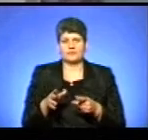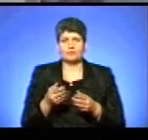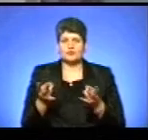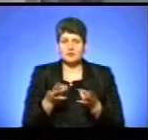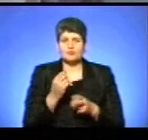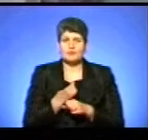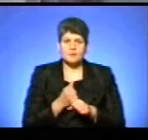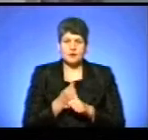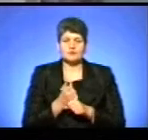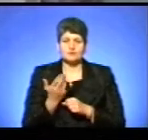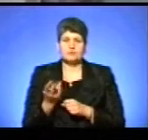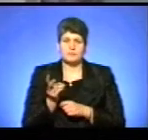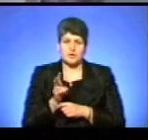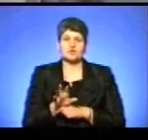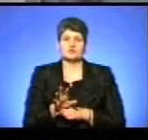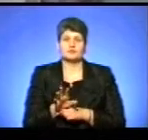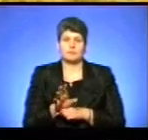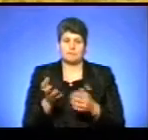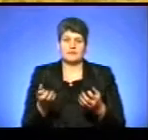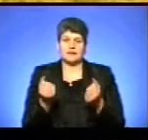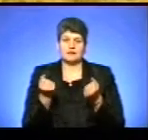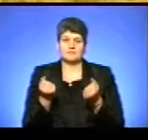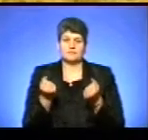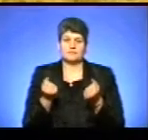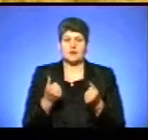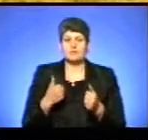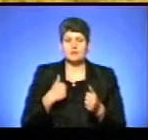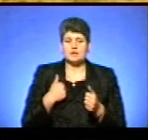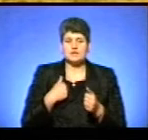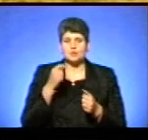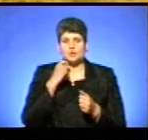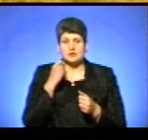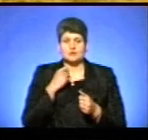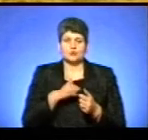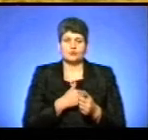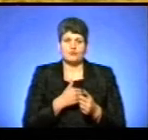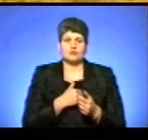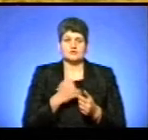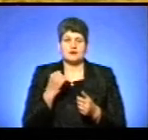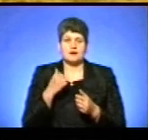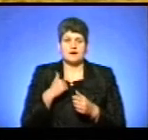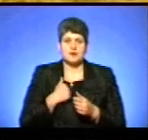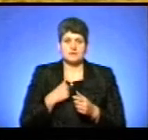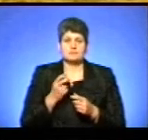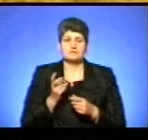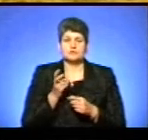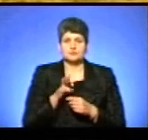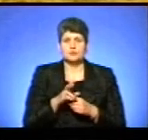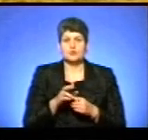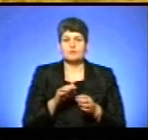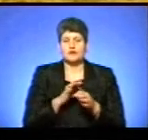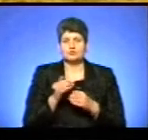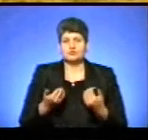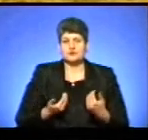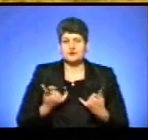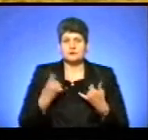праці, прийшов підтримати. Боєць української добровольчої армії Дмитро Гайдуцький долучився до проекту «Живі».